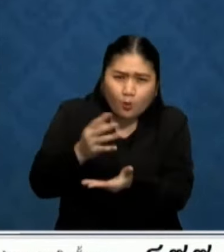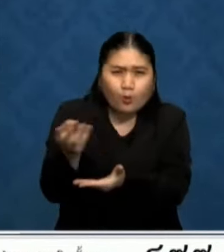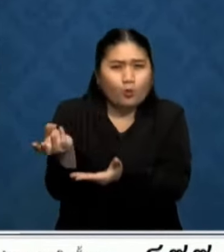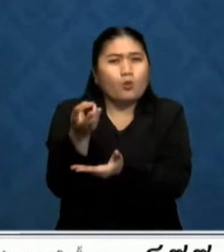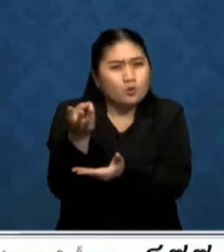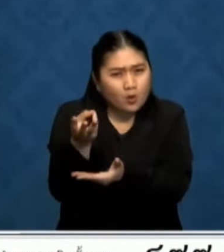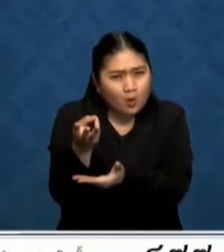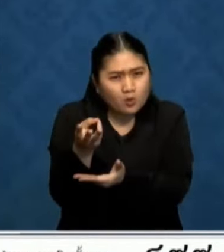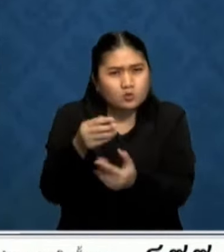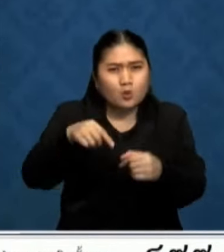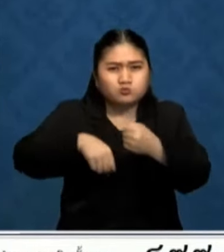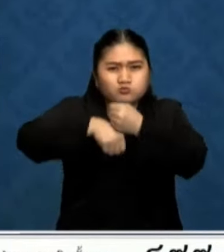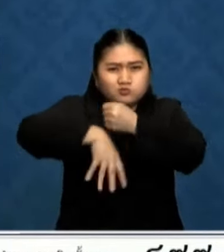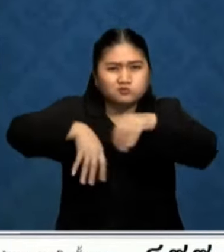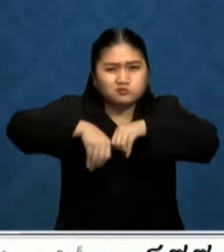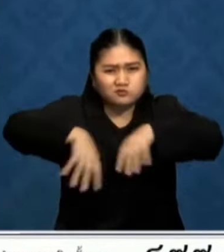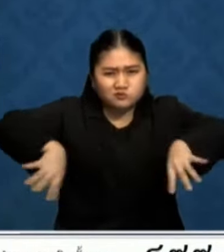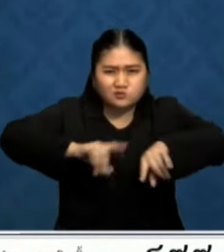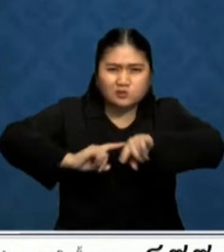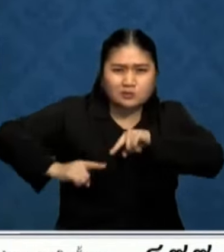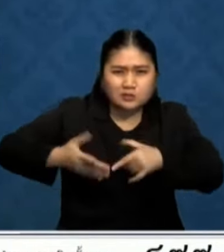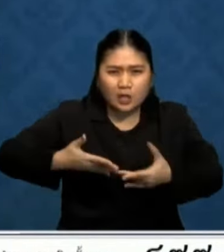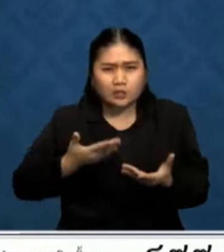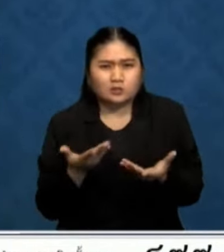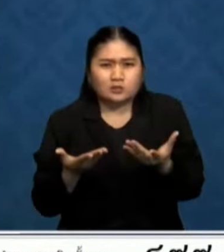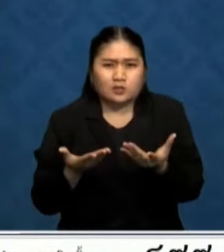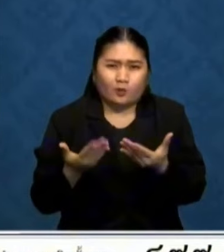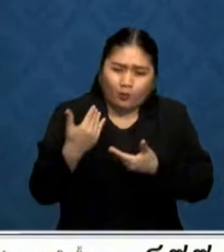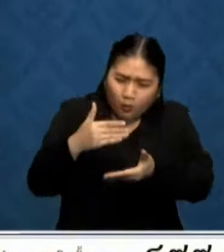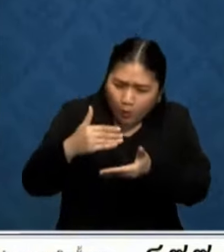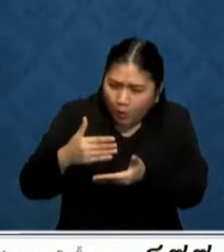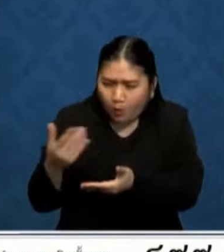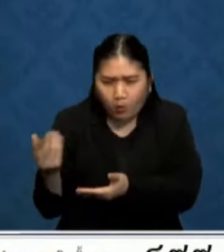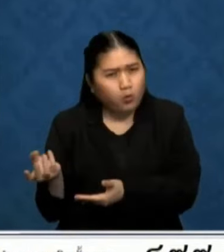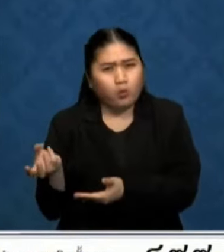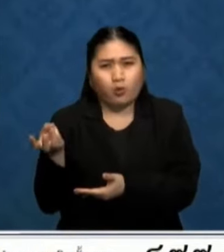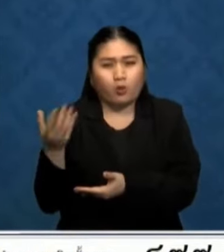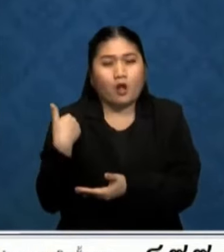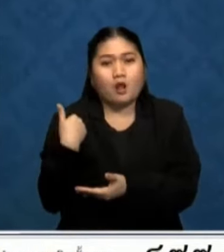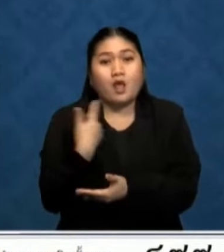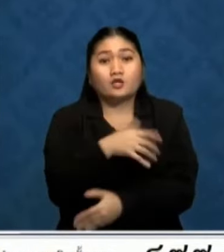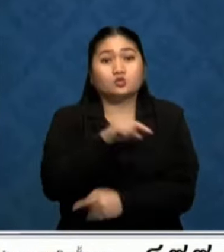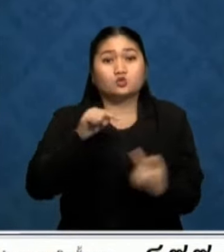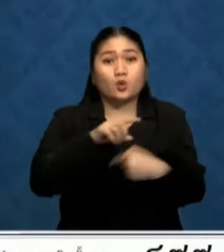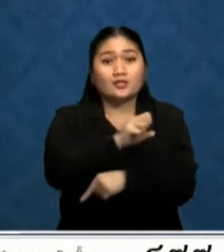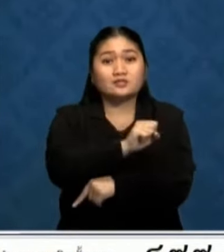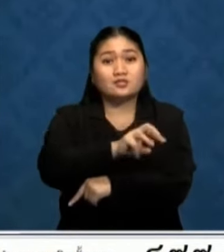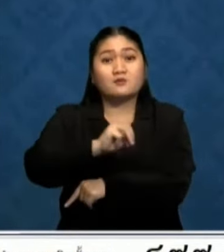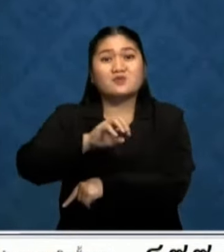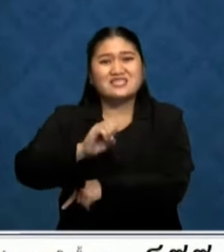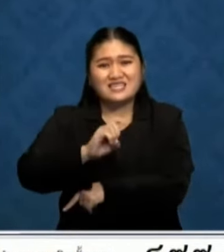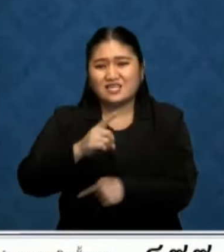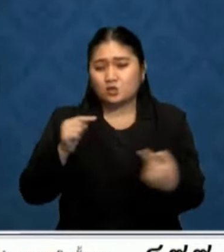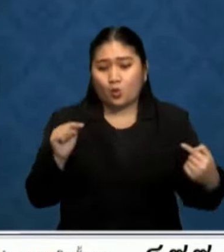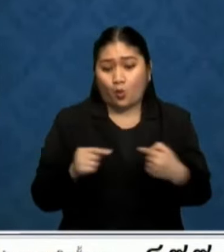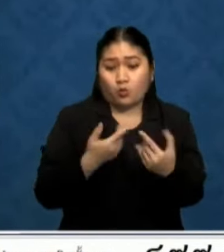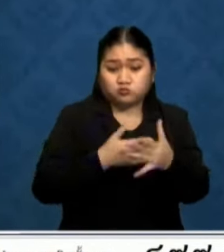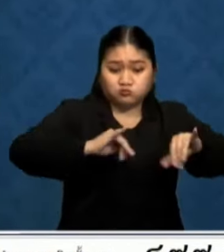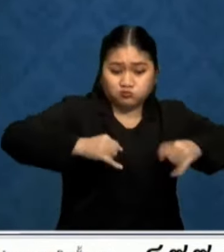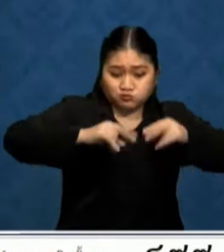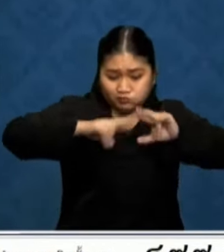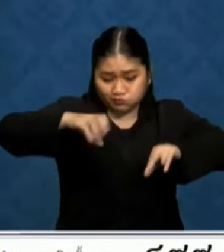มีปญหาเชิงโครงสรางที่อาทำใหเกิดคามสามารถในการแขงขนลดลงและภาค SME จำนวมากที่เข้าไม่ถึงแลงเงินทุน